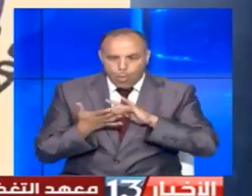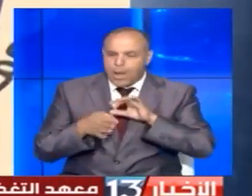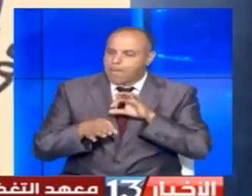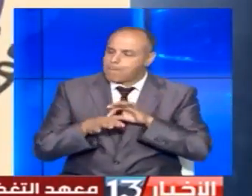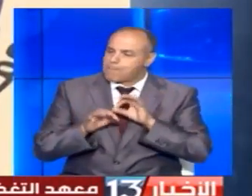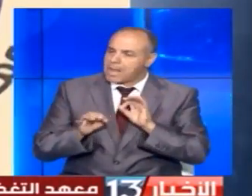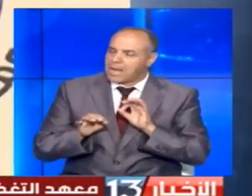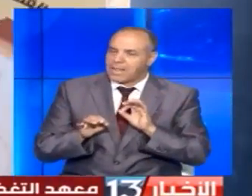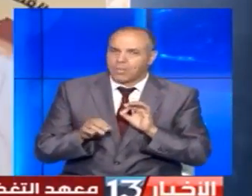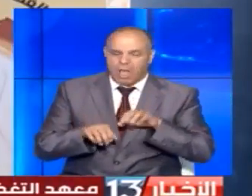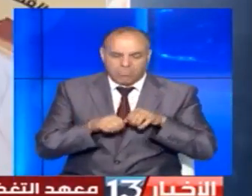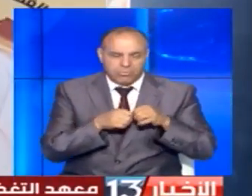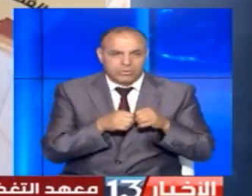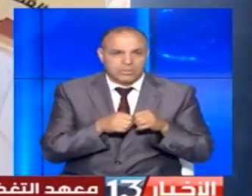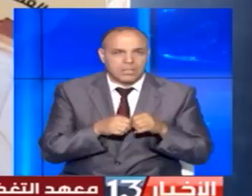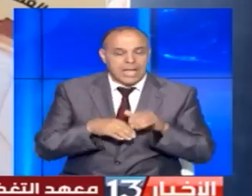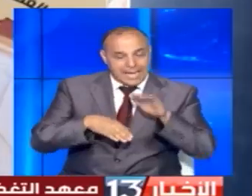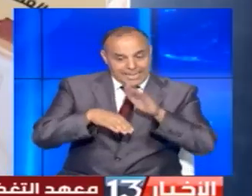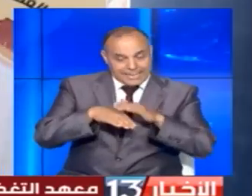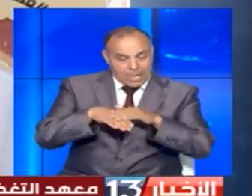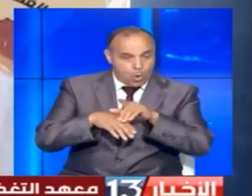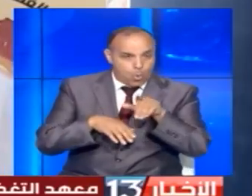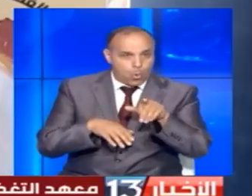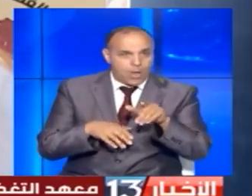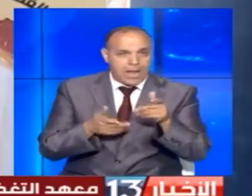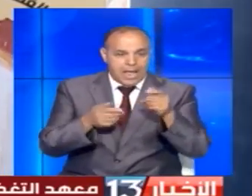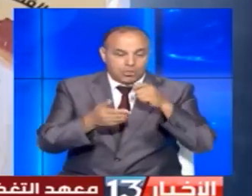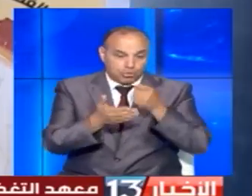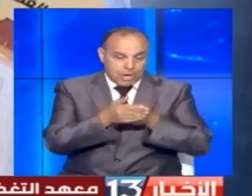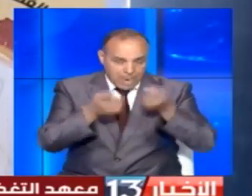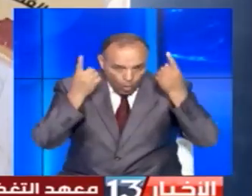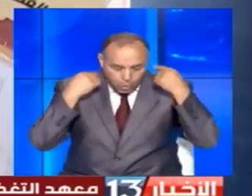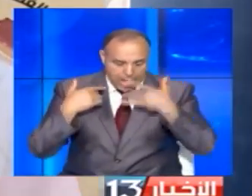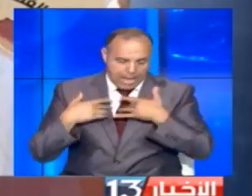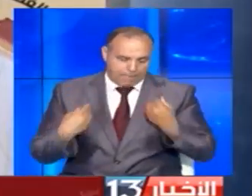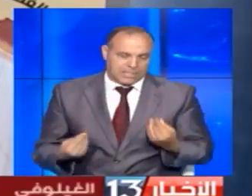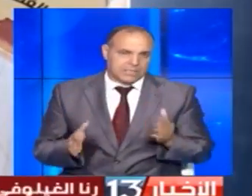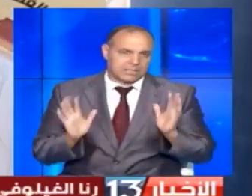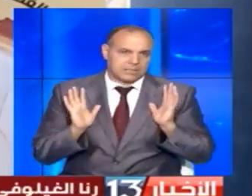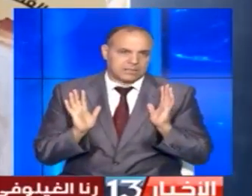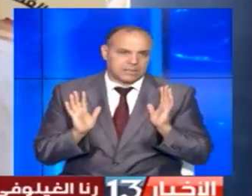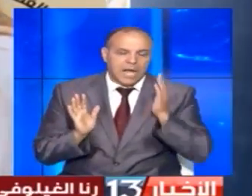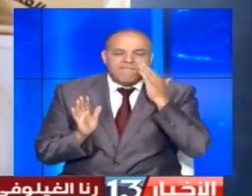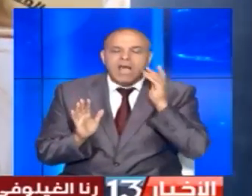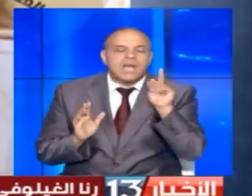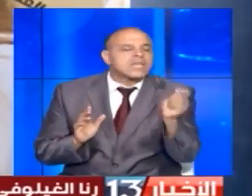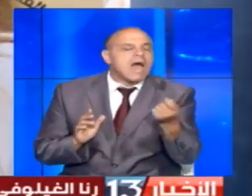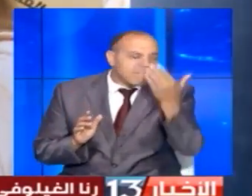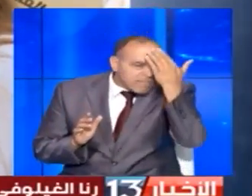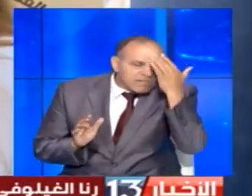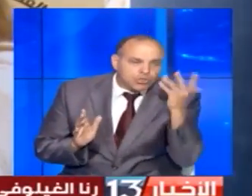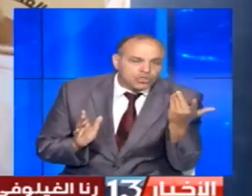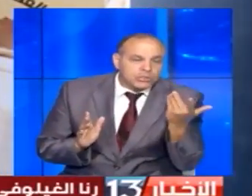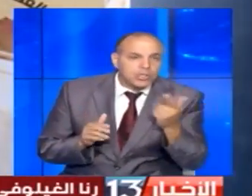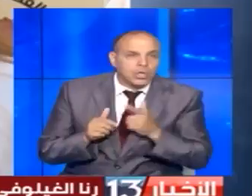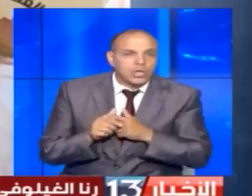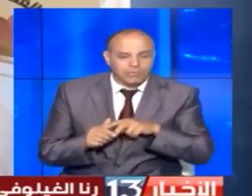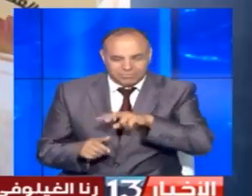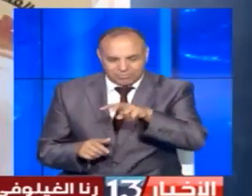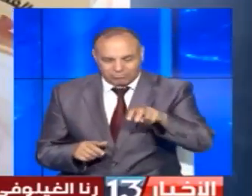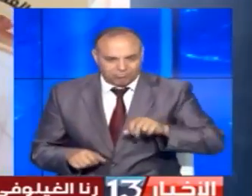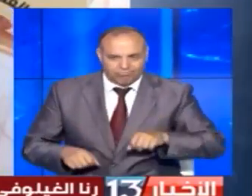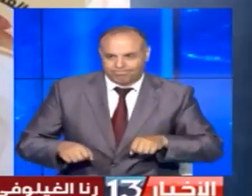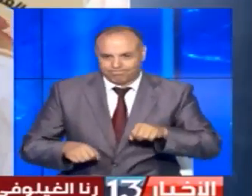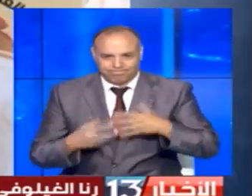الأمراض والعاهات. أهم النصائح معناك باش ناخذوا العلوش ناخذوا لبس عليه. كيفاش تعرف العلوش لبس عليه؟ يبدأ يدور